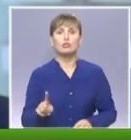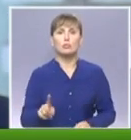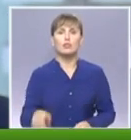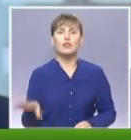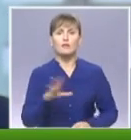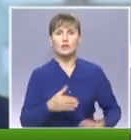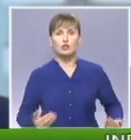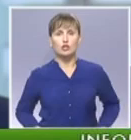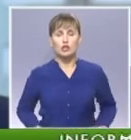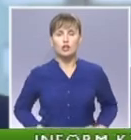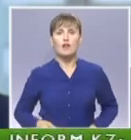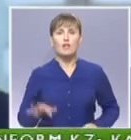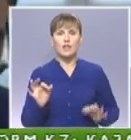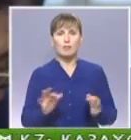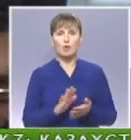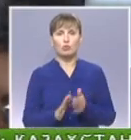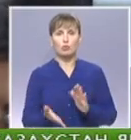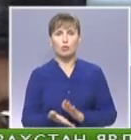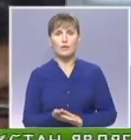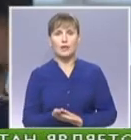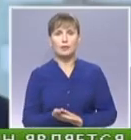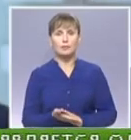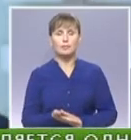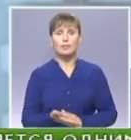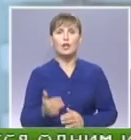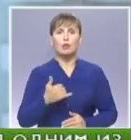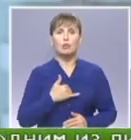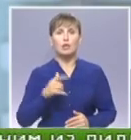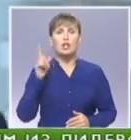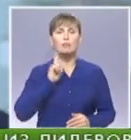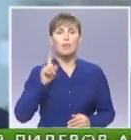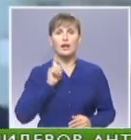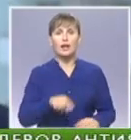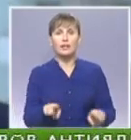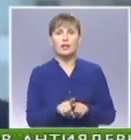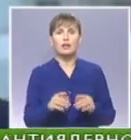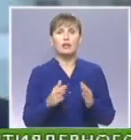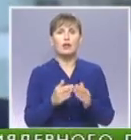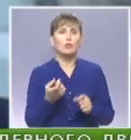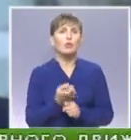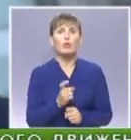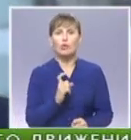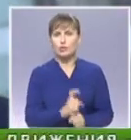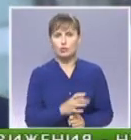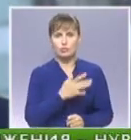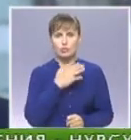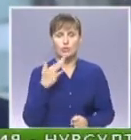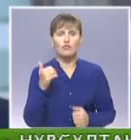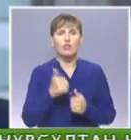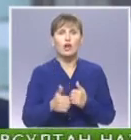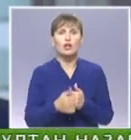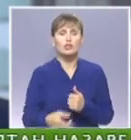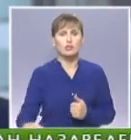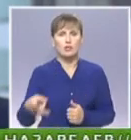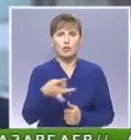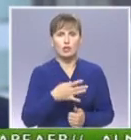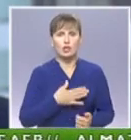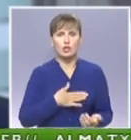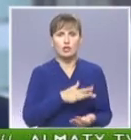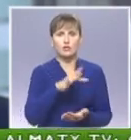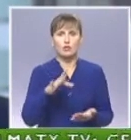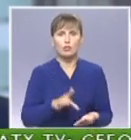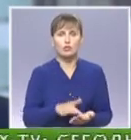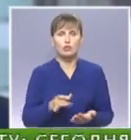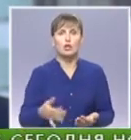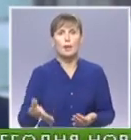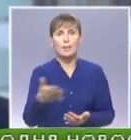жили в нормальных условиях. У нас пока таких домов очень много в каждом районе нашего города, и